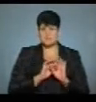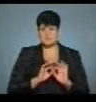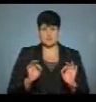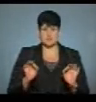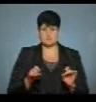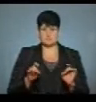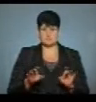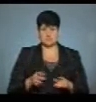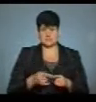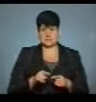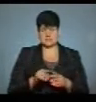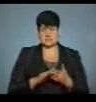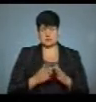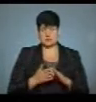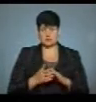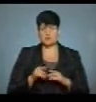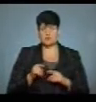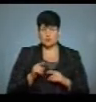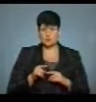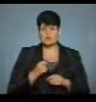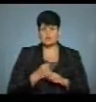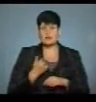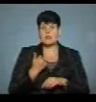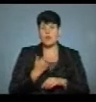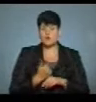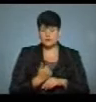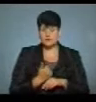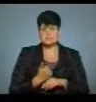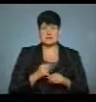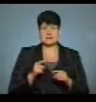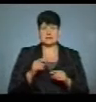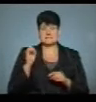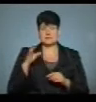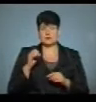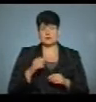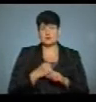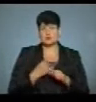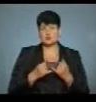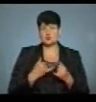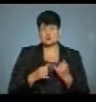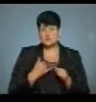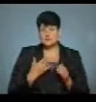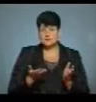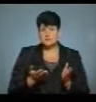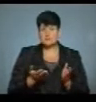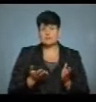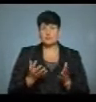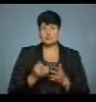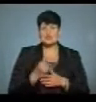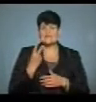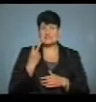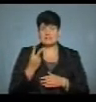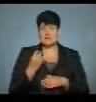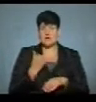цієї ситуації. От. Тому що його тим більше зробили головним, і світлофори зробили жовтими, виходить, 2 головних кільця.